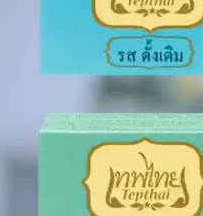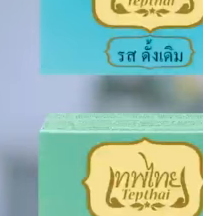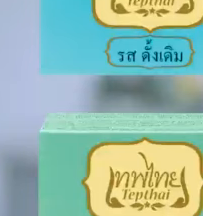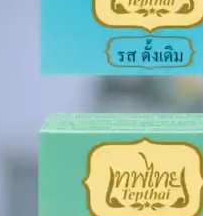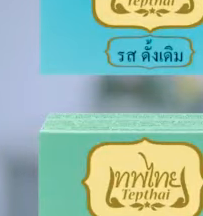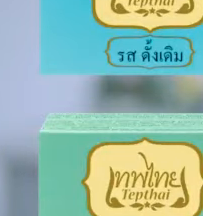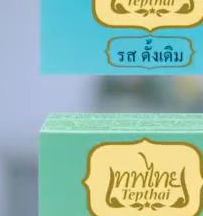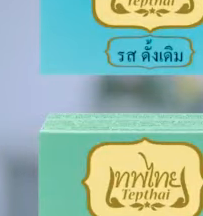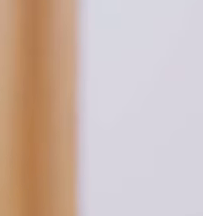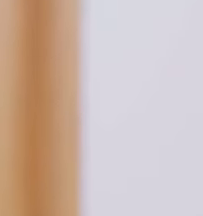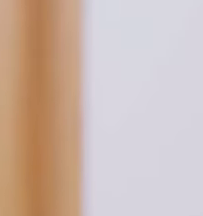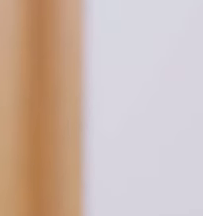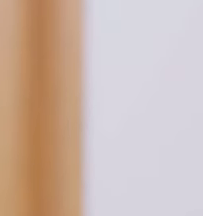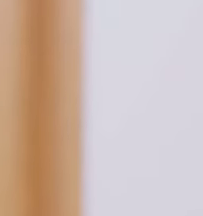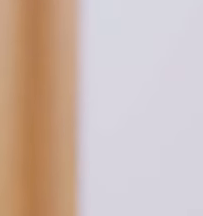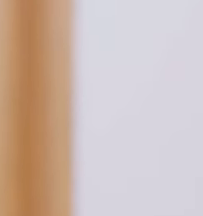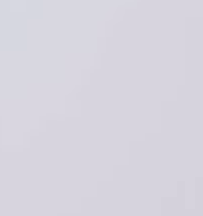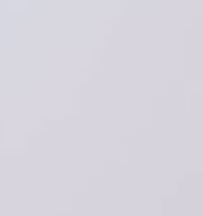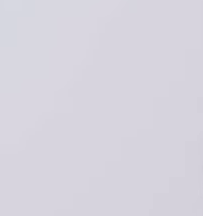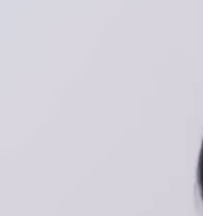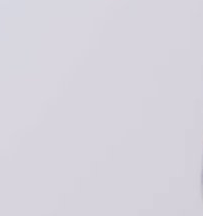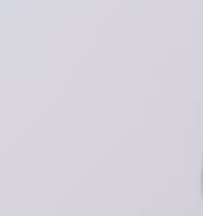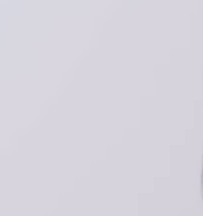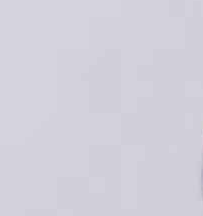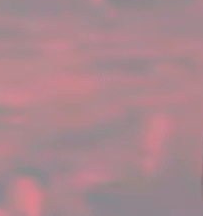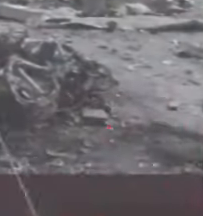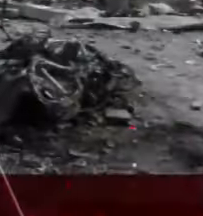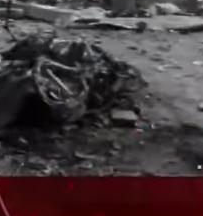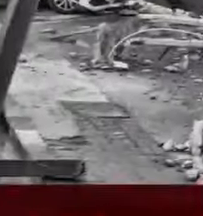พไทยใช้นิดเดียวปากสะอาด หลอดนึงอะใช้ได้ตั้งนานไม่แพงค่ะ